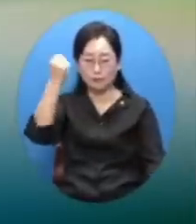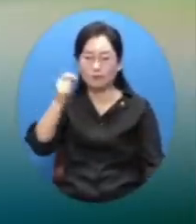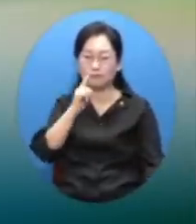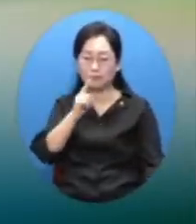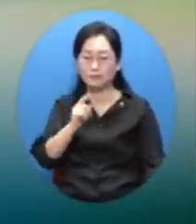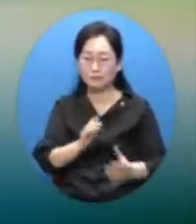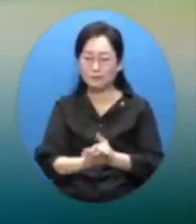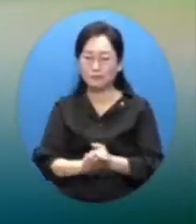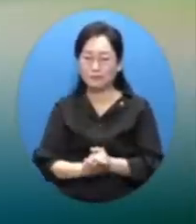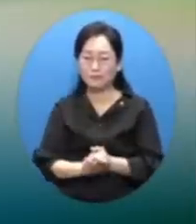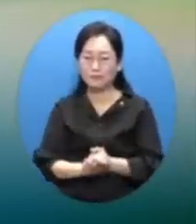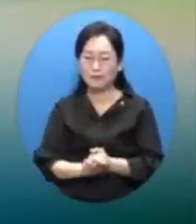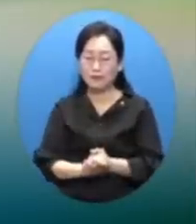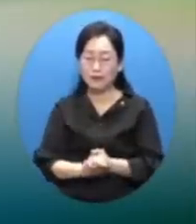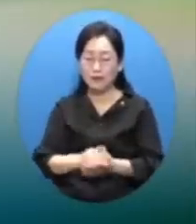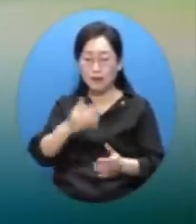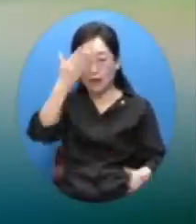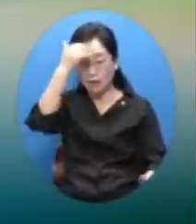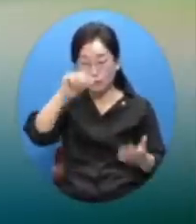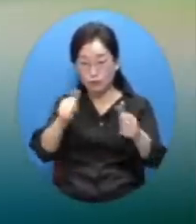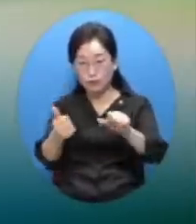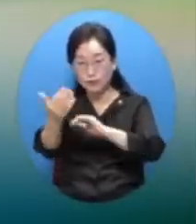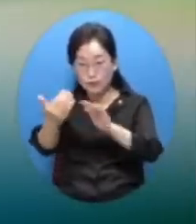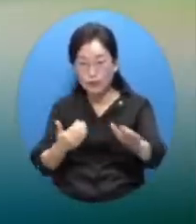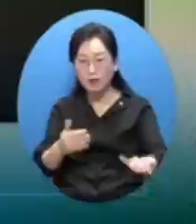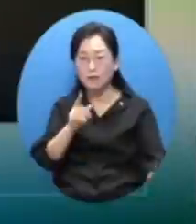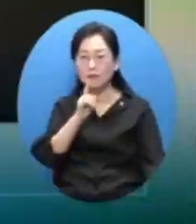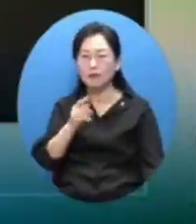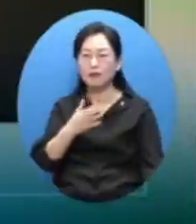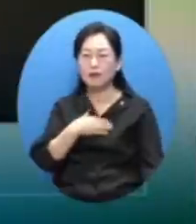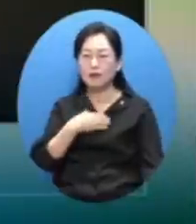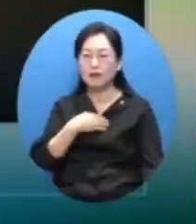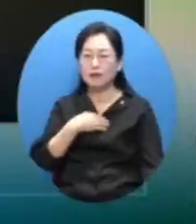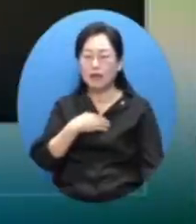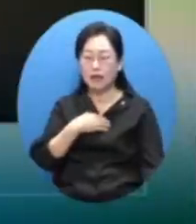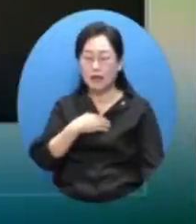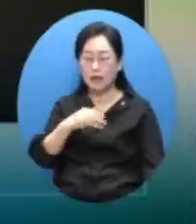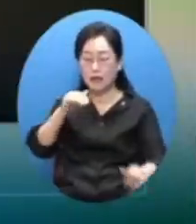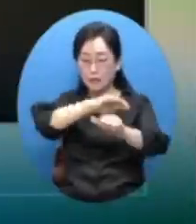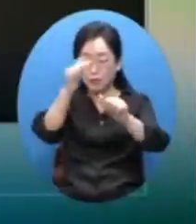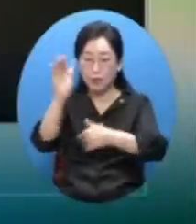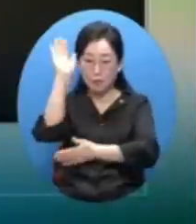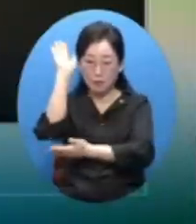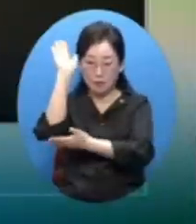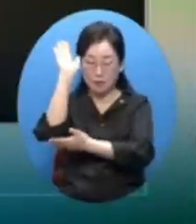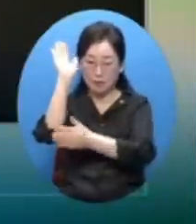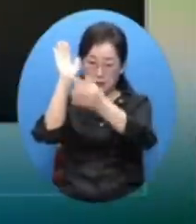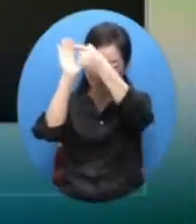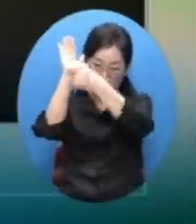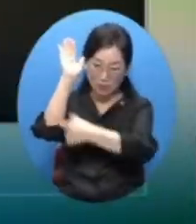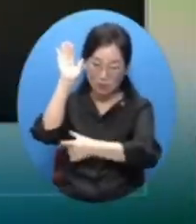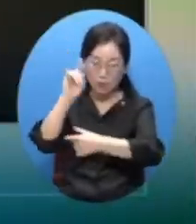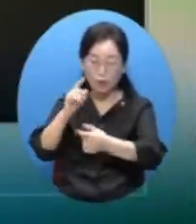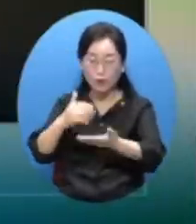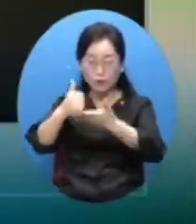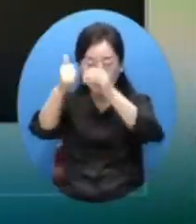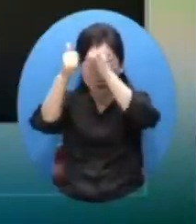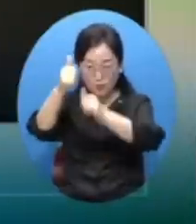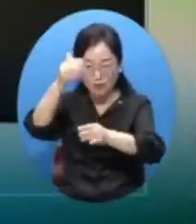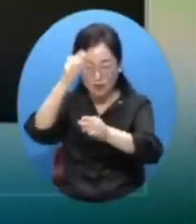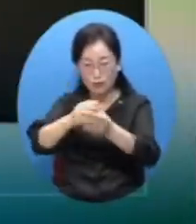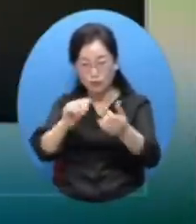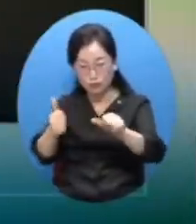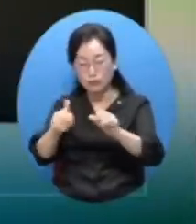했습니다. 그가 죽기 전에 내 비문에는 주님을 섬기다 간 사람 이렇게 써주시오, 그렇게 부탁을 해서 보낸 뜻에